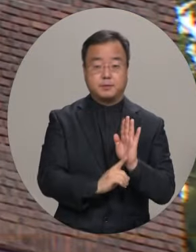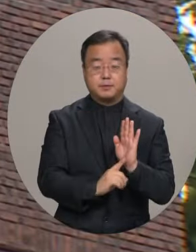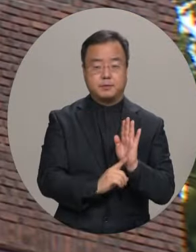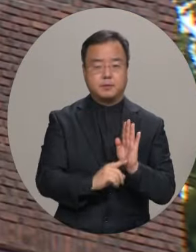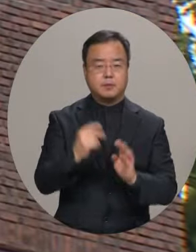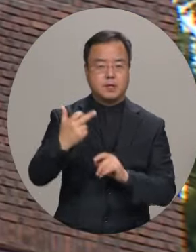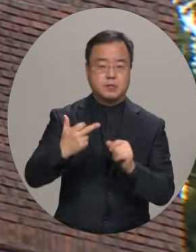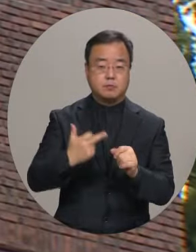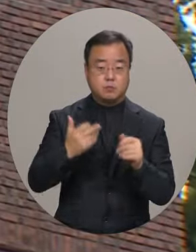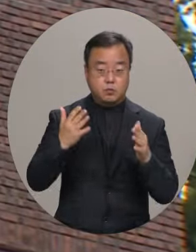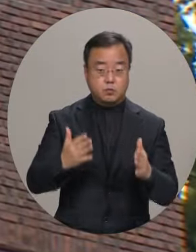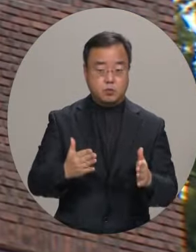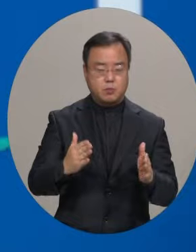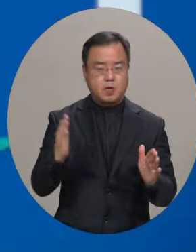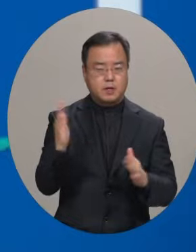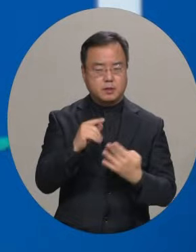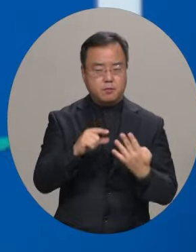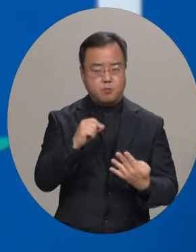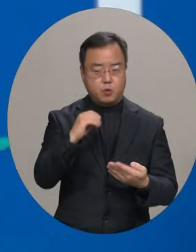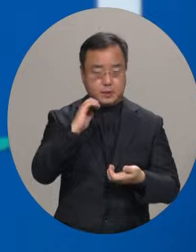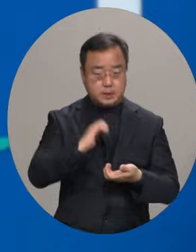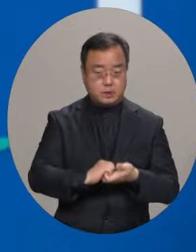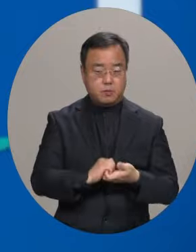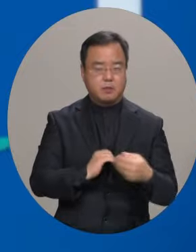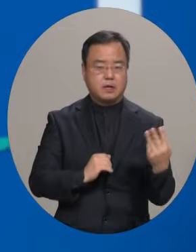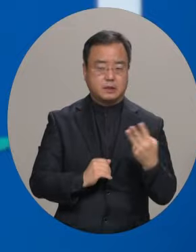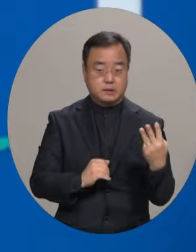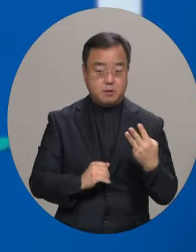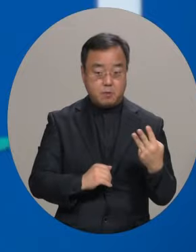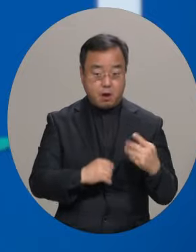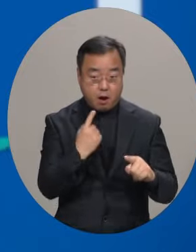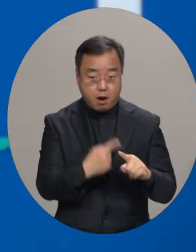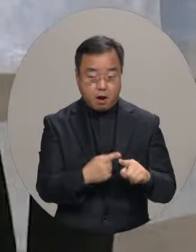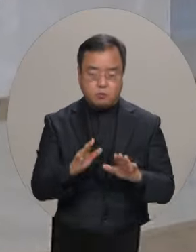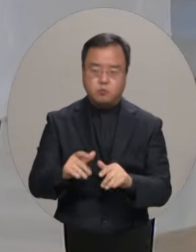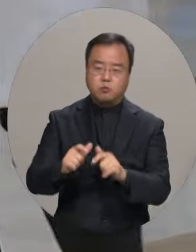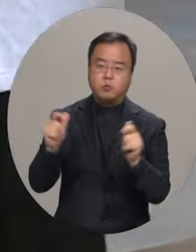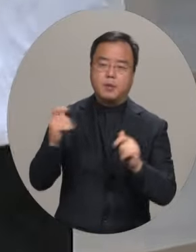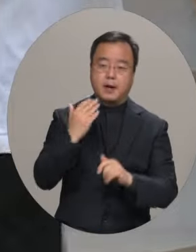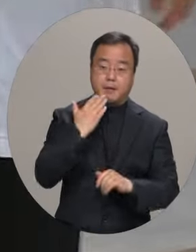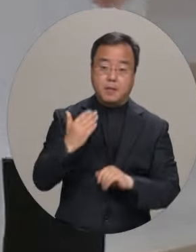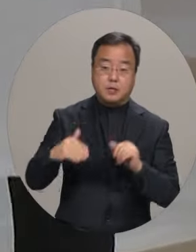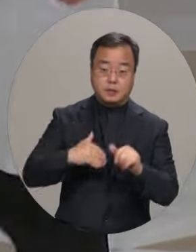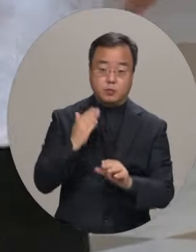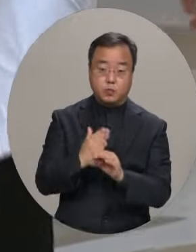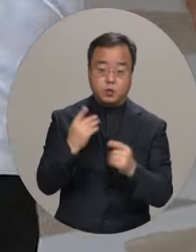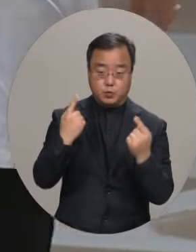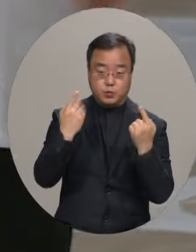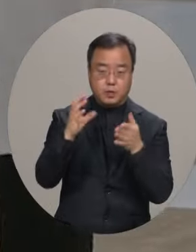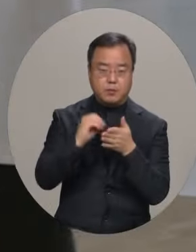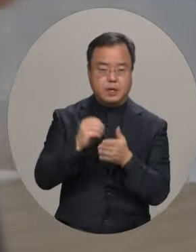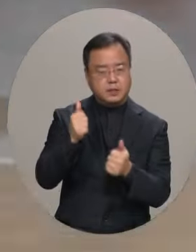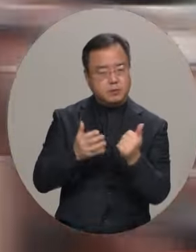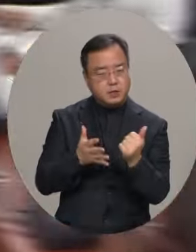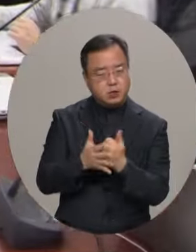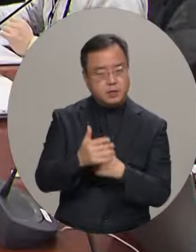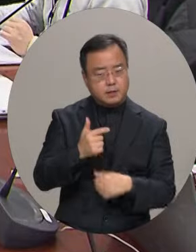3천여명으로 묶여 있던 정원이 크게 늘어날 가능성이 보이면서 입시도 영 있을라는 분석이